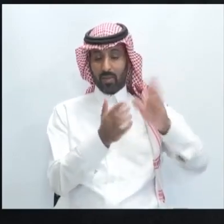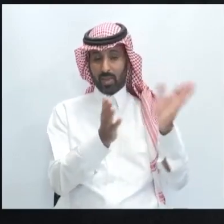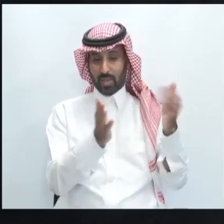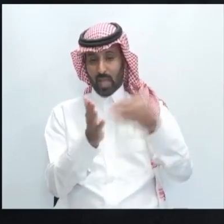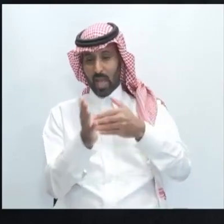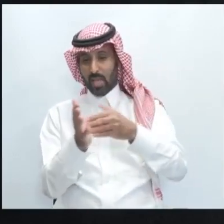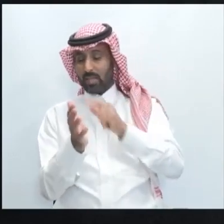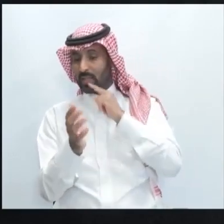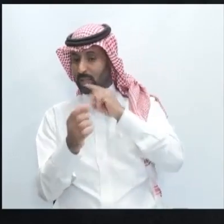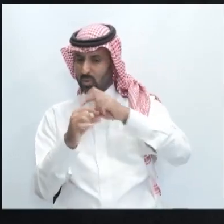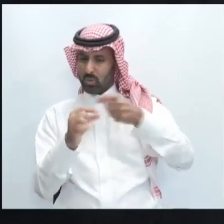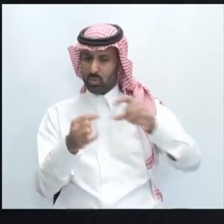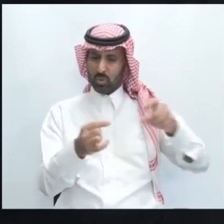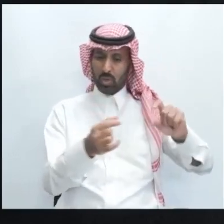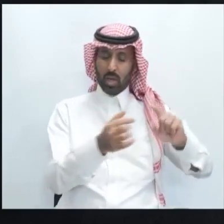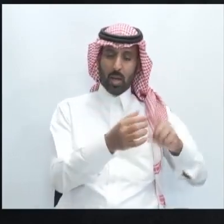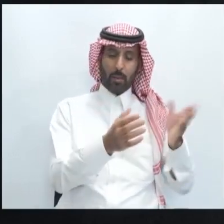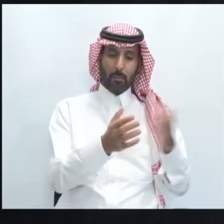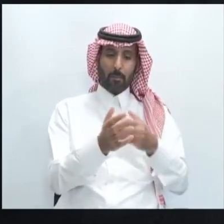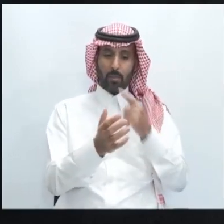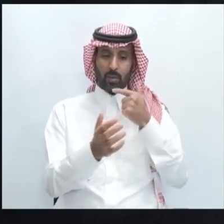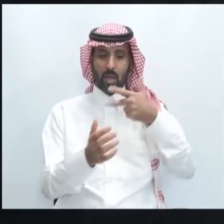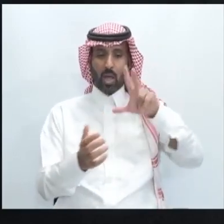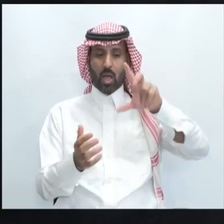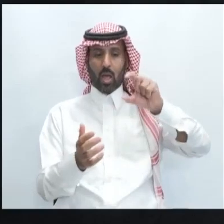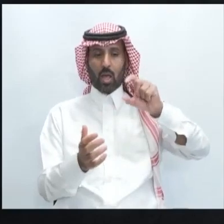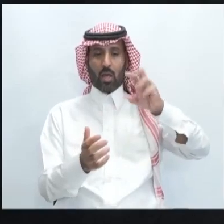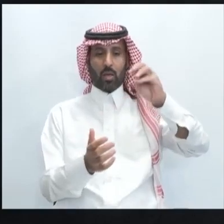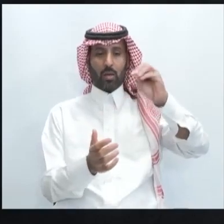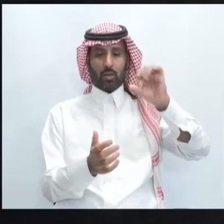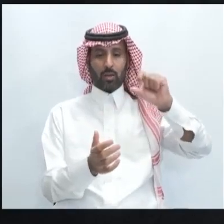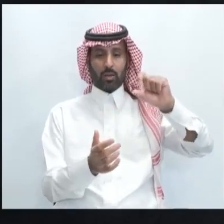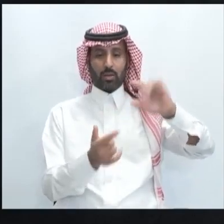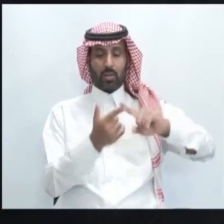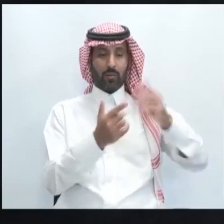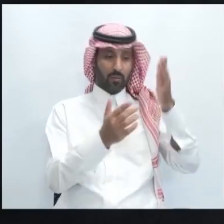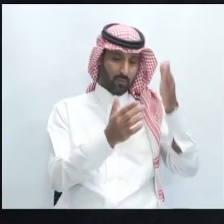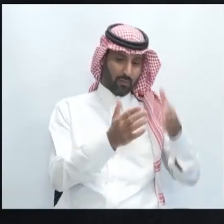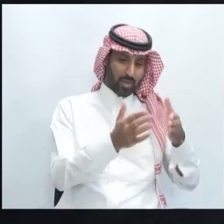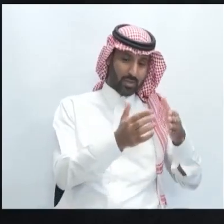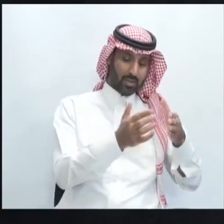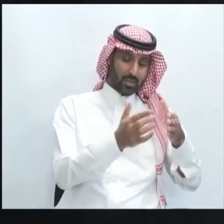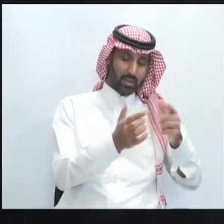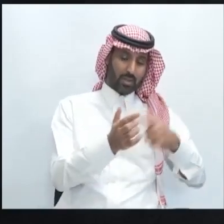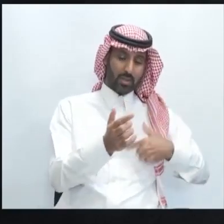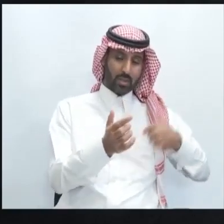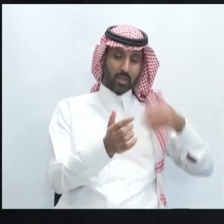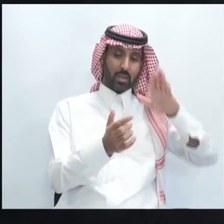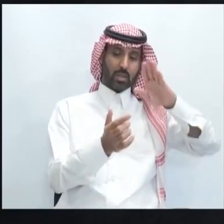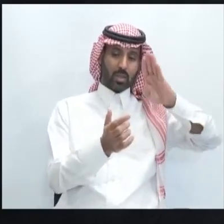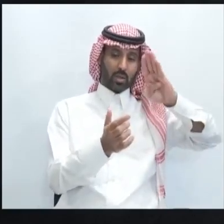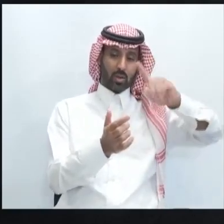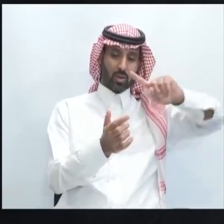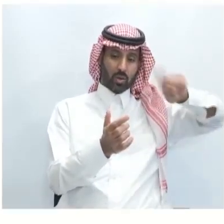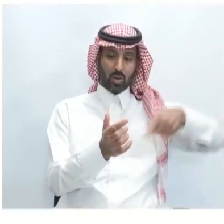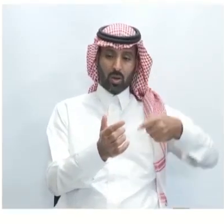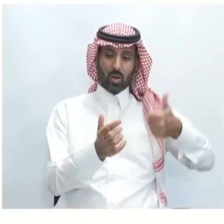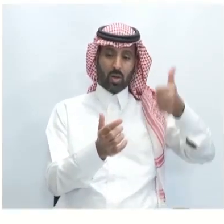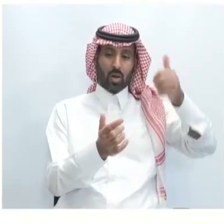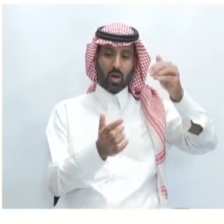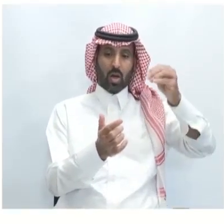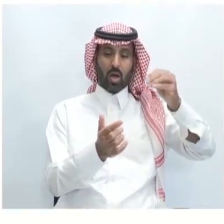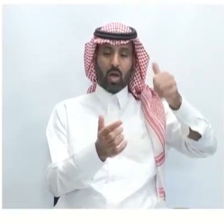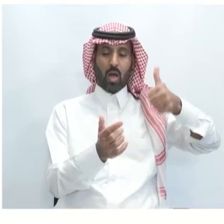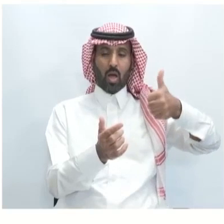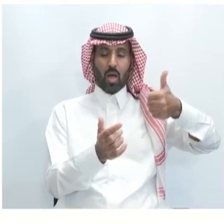في نهايه السلسله سنقول عنه ماذا احسنتم اذا كان في وسط السلسله سيكون سنقول سكر احادي نوعه